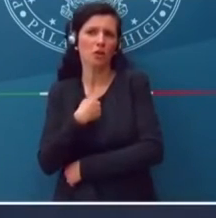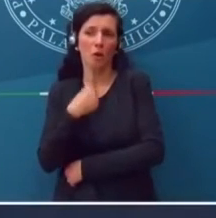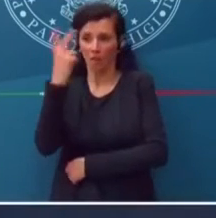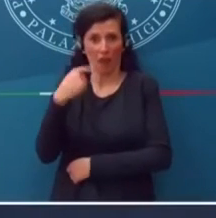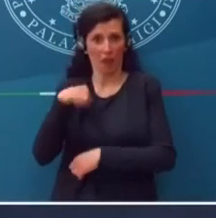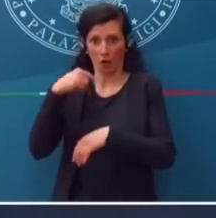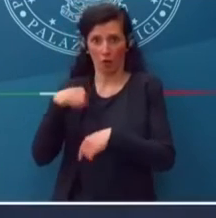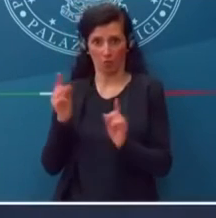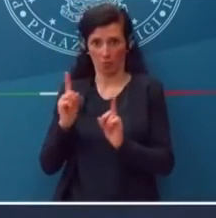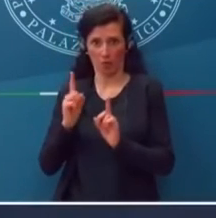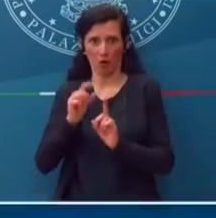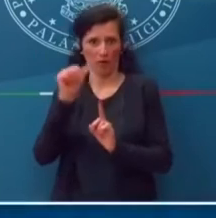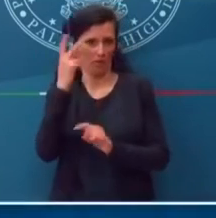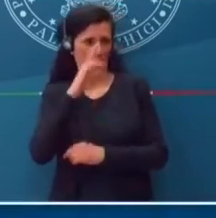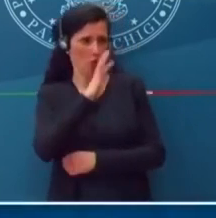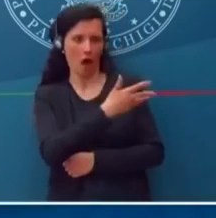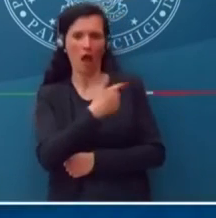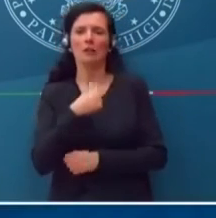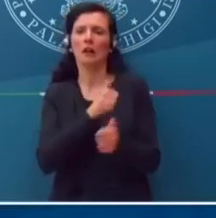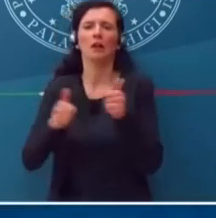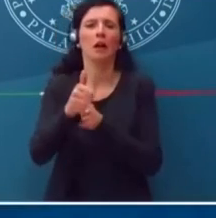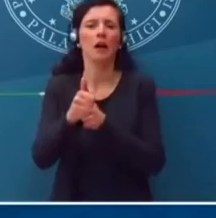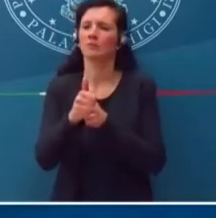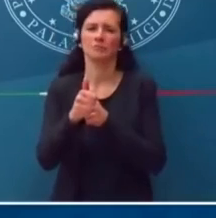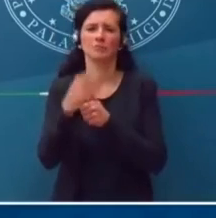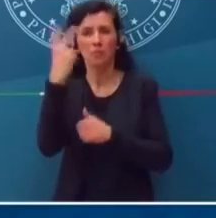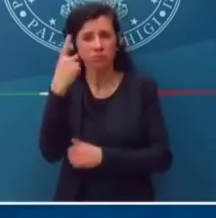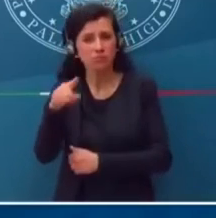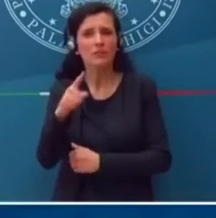me. È un atto che è pieno di responsabilità.